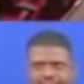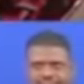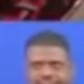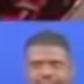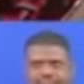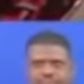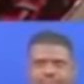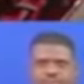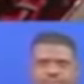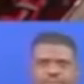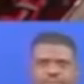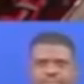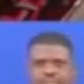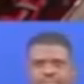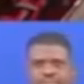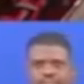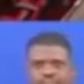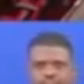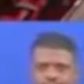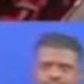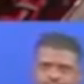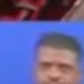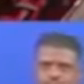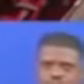Karibu mkoa wangu, karibu sana.